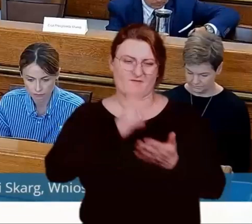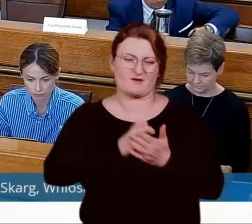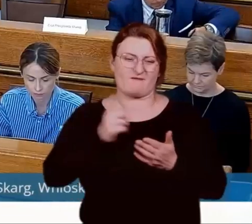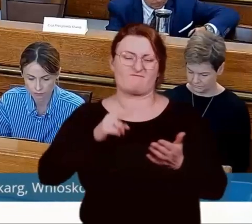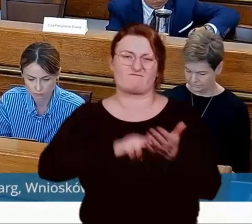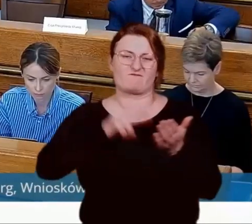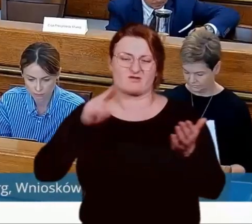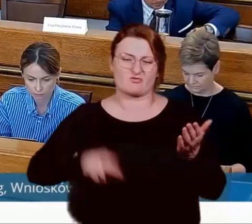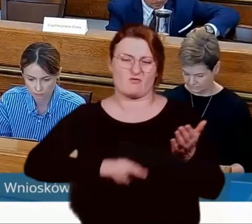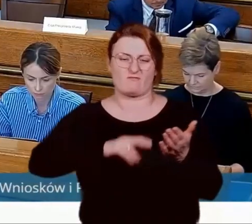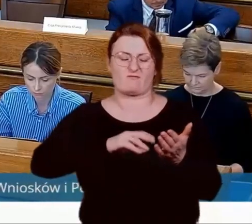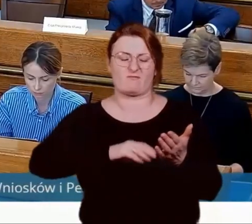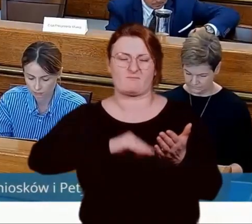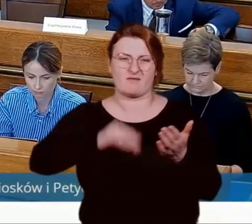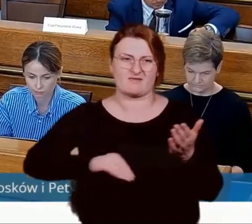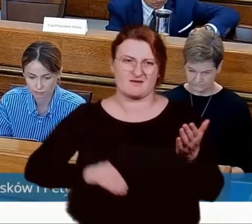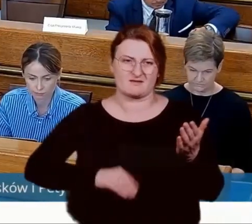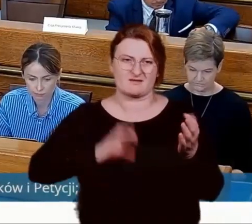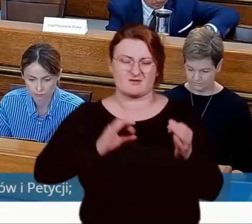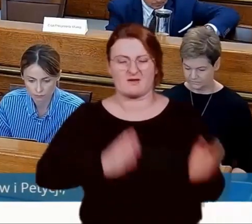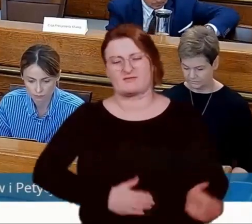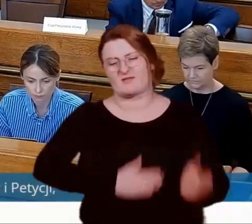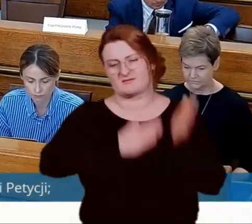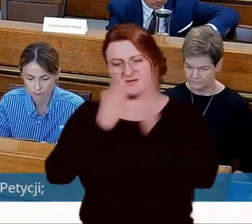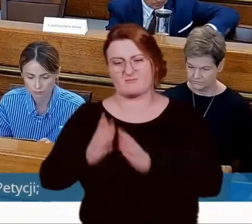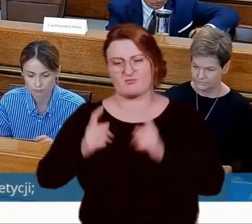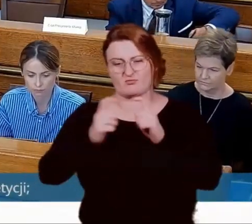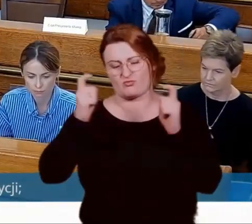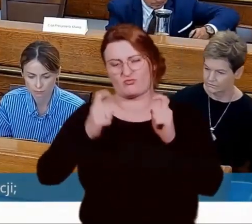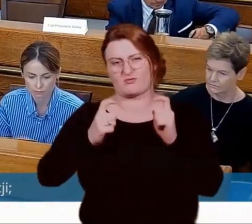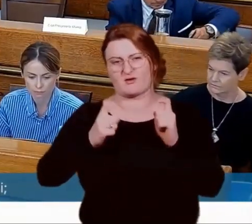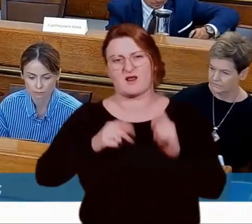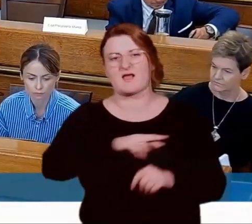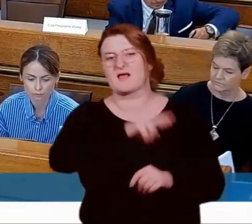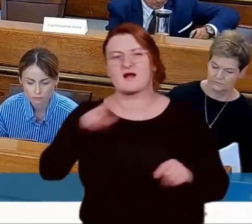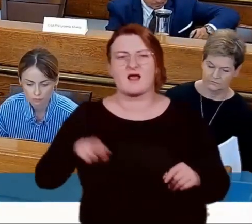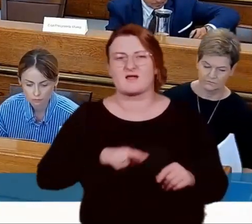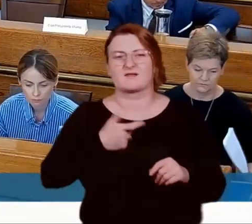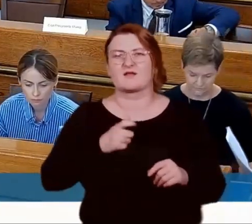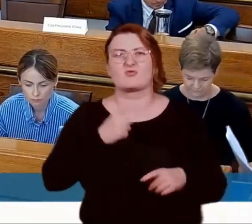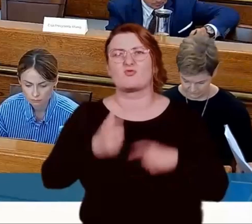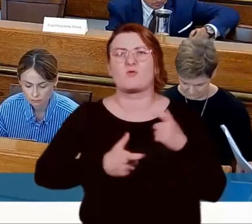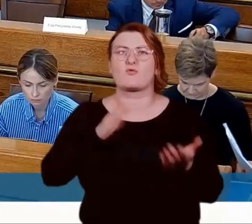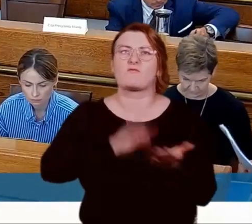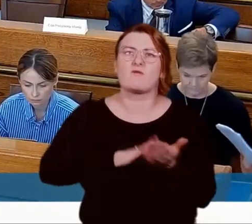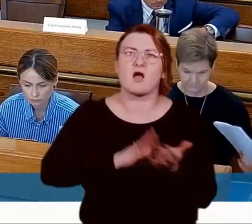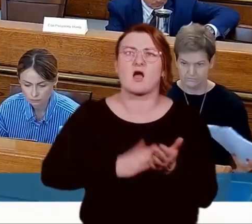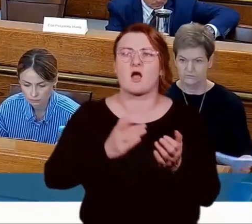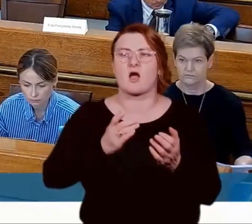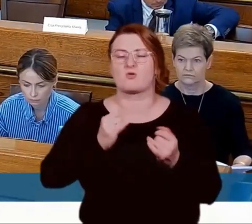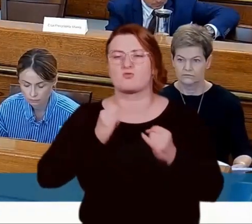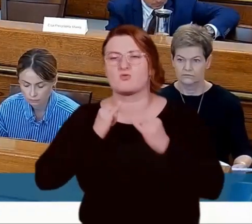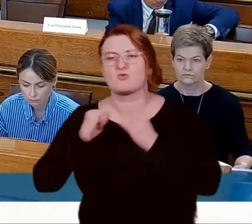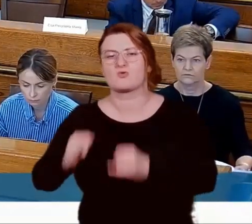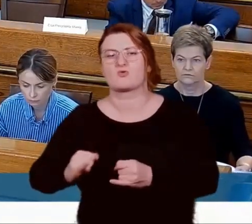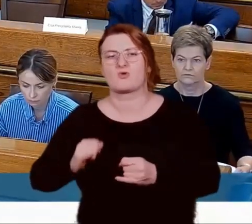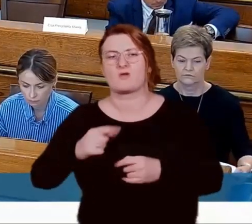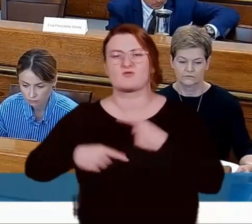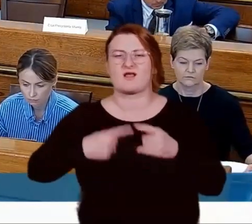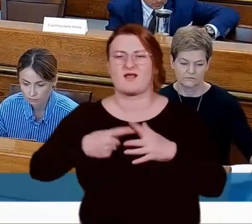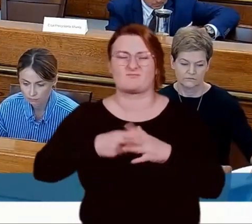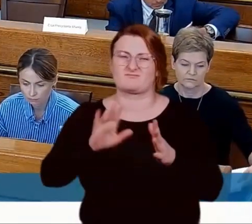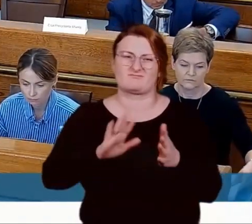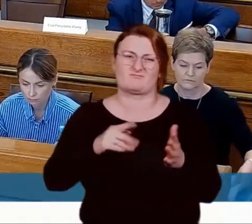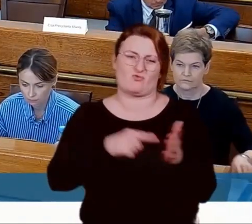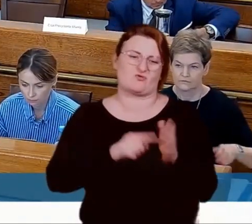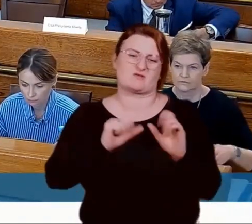petycję, należy przejść do kolejnego punktu porządku obrad. Rada nie podejmuje jakiejś uchwały w sprawie umorzenia, bo to nie jest postępowanie administracyjne, po prostu to się